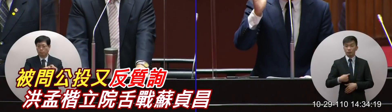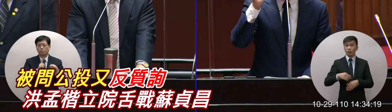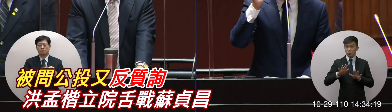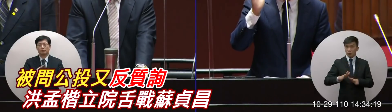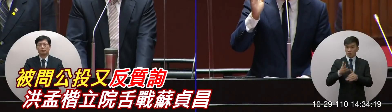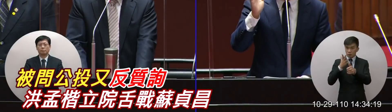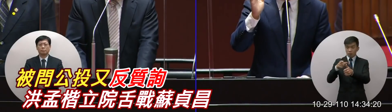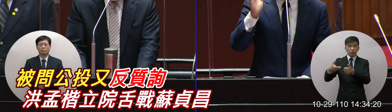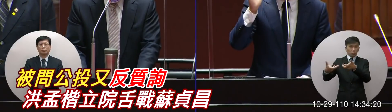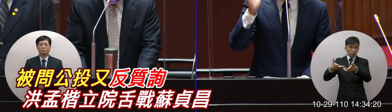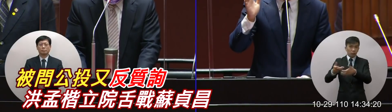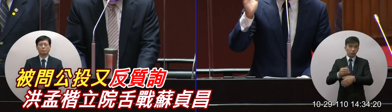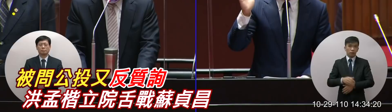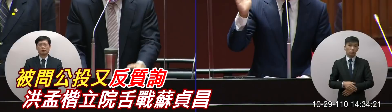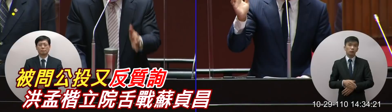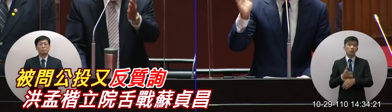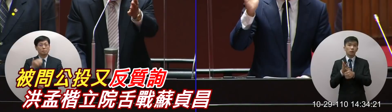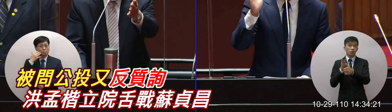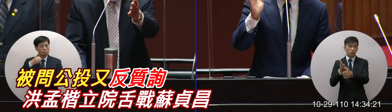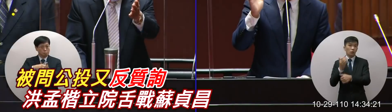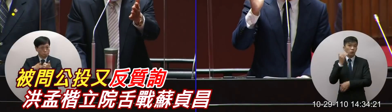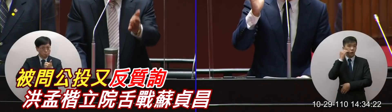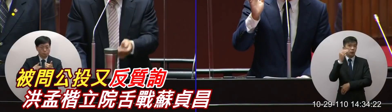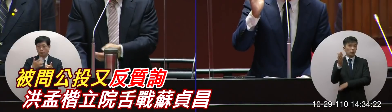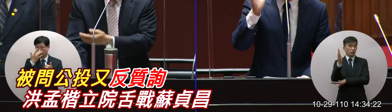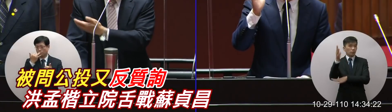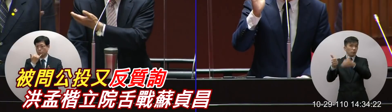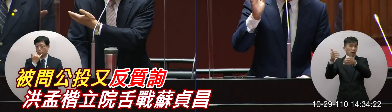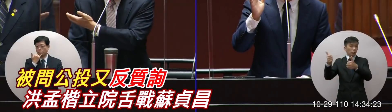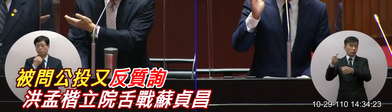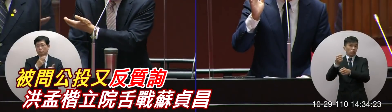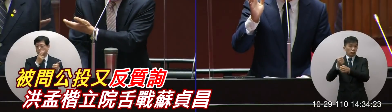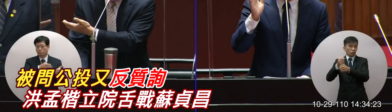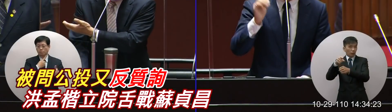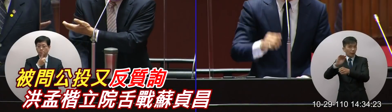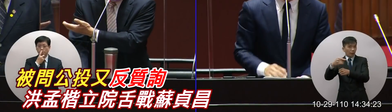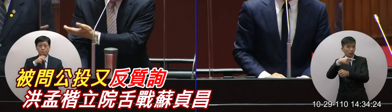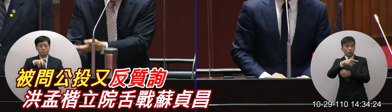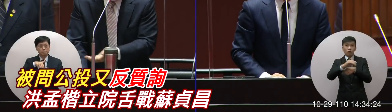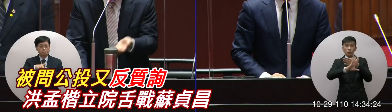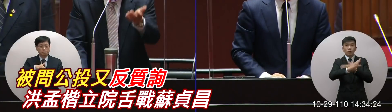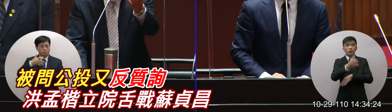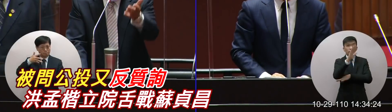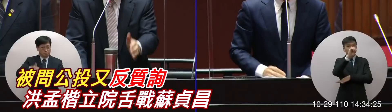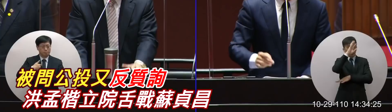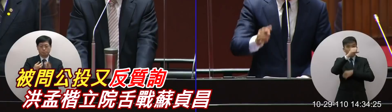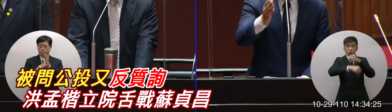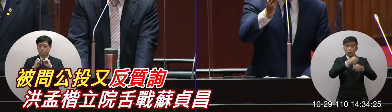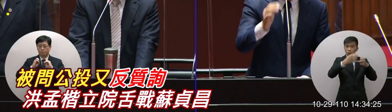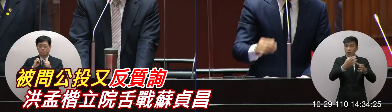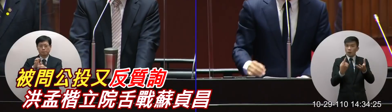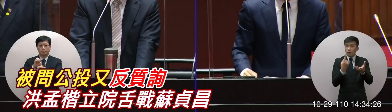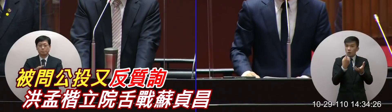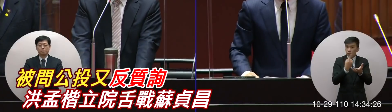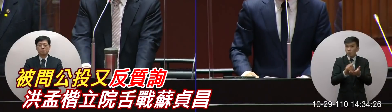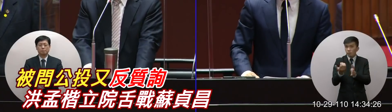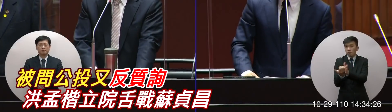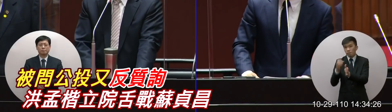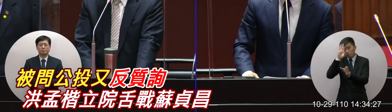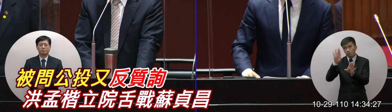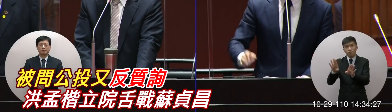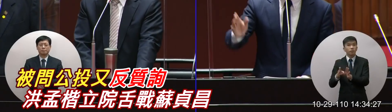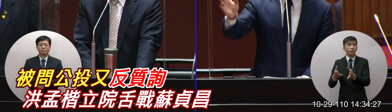质询，想请教政务官参加政党办的活动需不需要请假？ 我给你答询说明。 来，政务